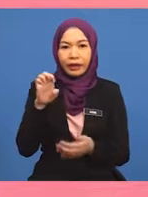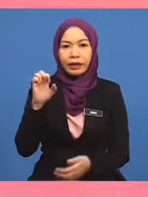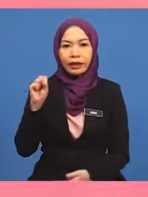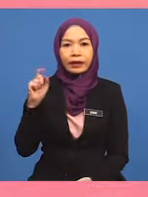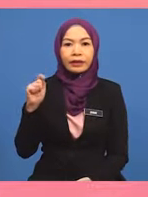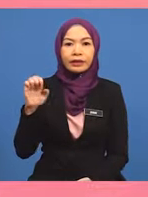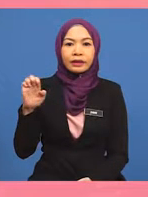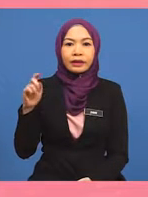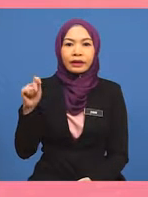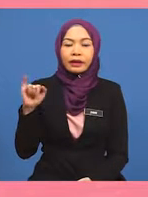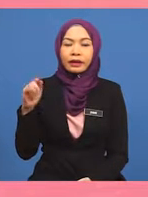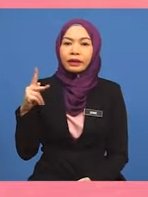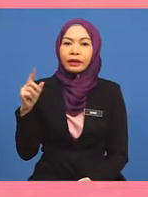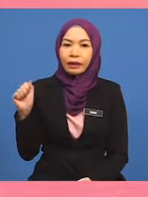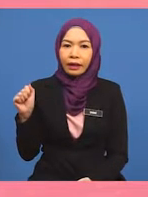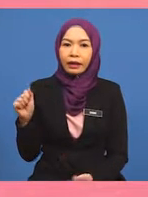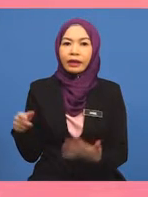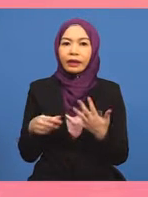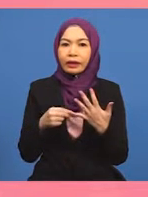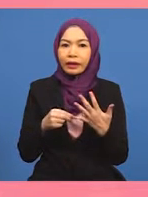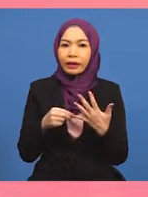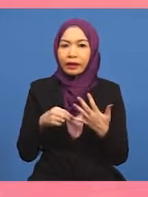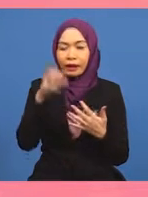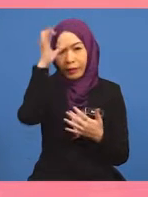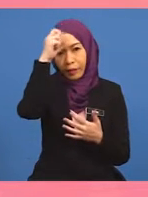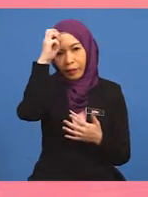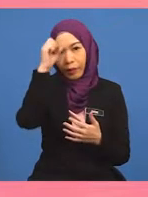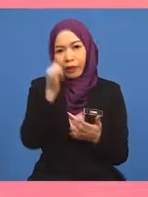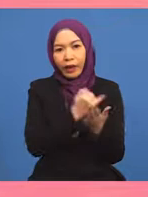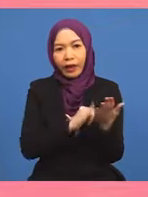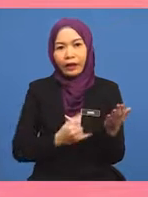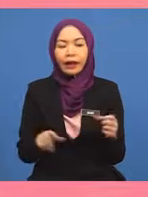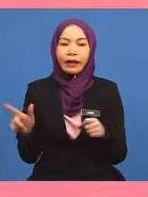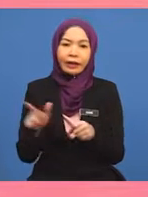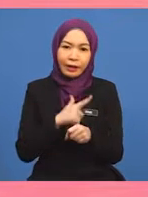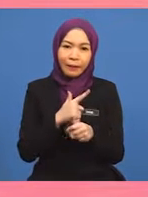Dan yang kelima, maklumat lakaran lengkap.